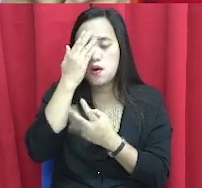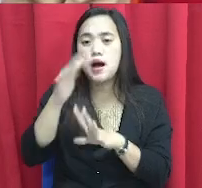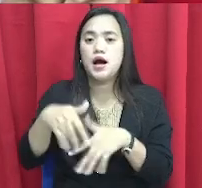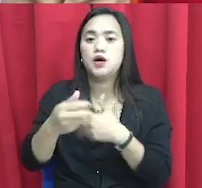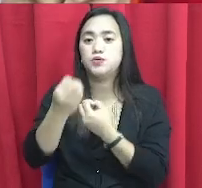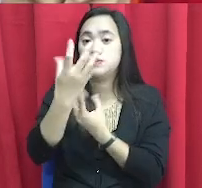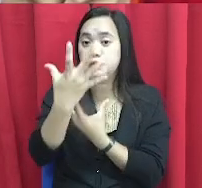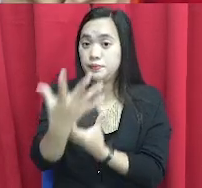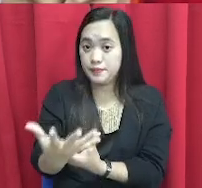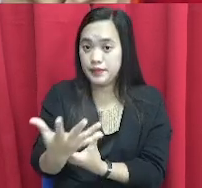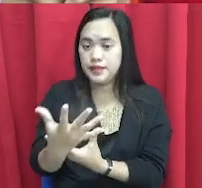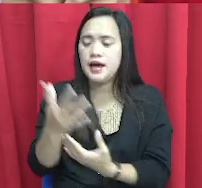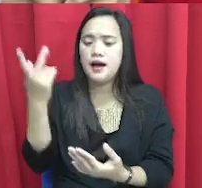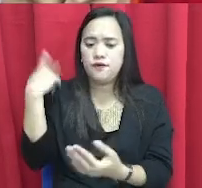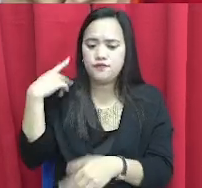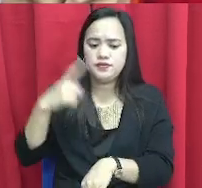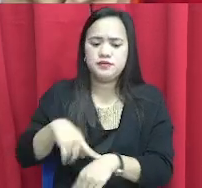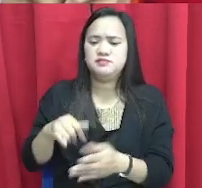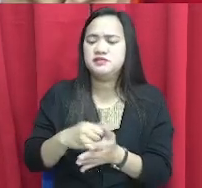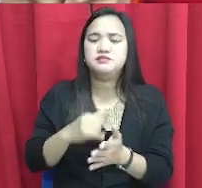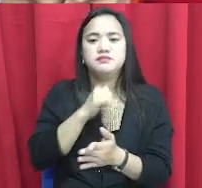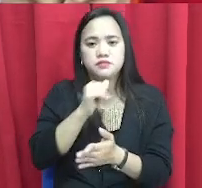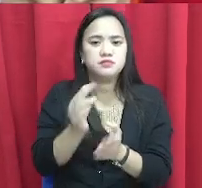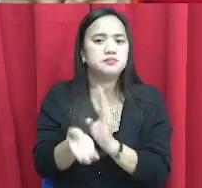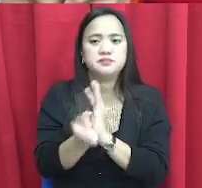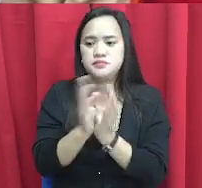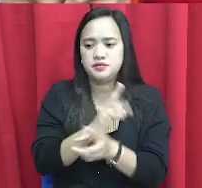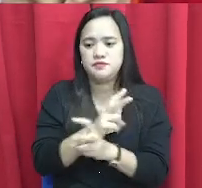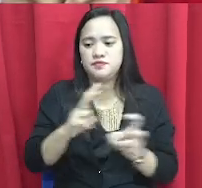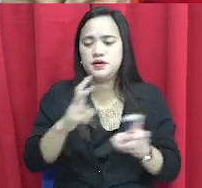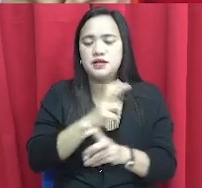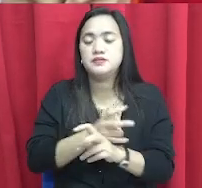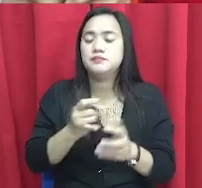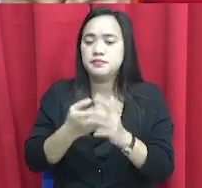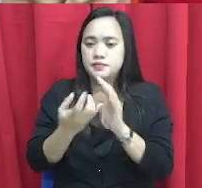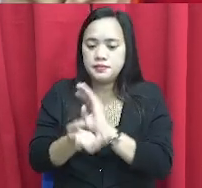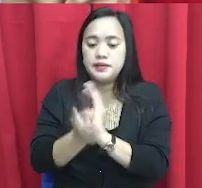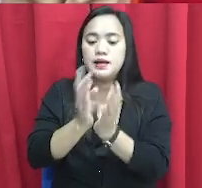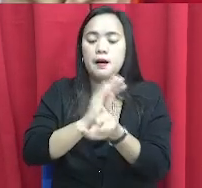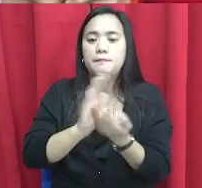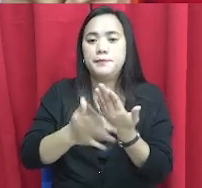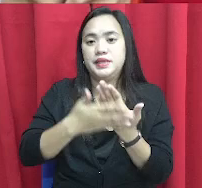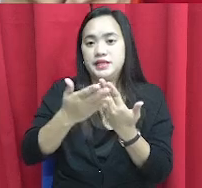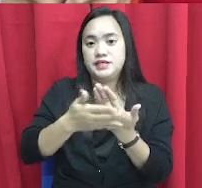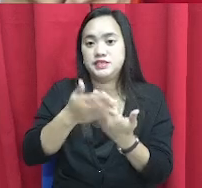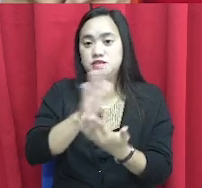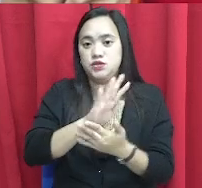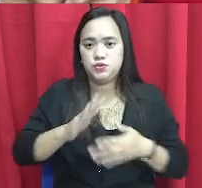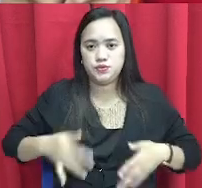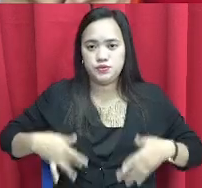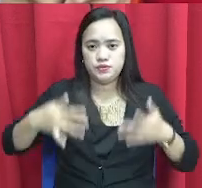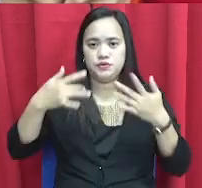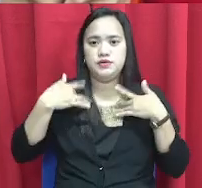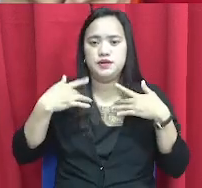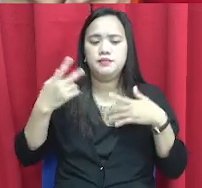darating ang punto na hindi na magiging mahirap SAO yan magiging madali na sayo yan at darating sa punto na mahihirapan ka pa ang hirap hindi sumunod sa